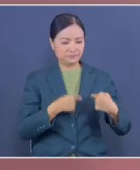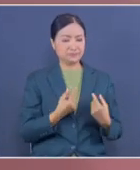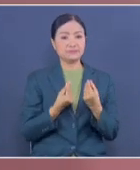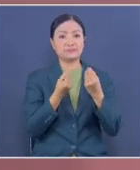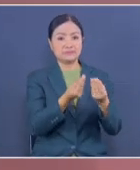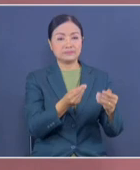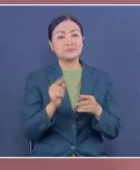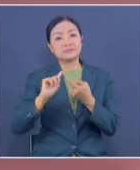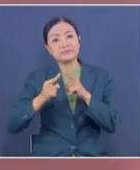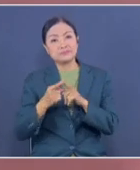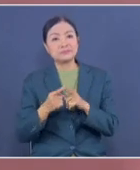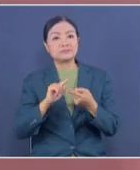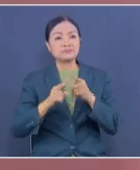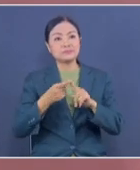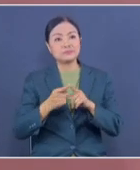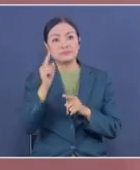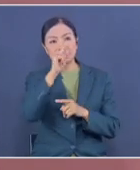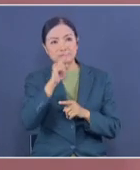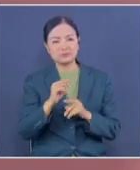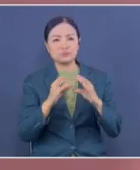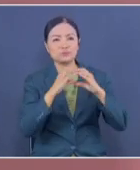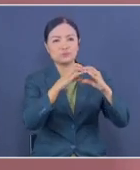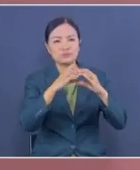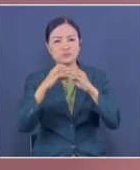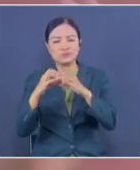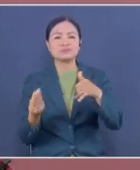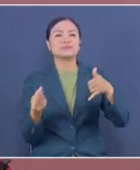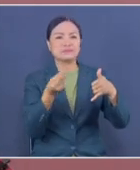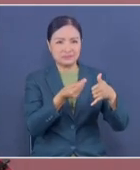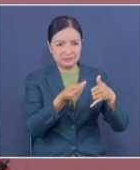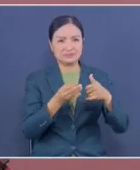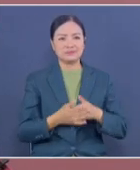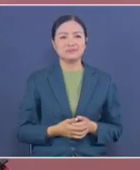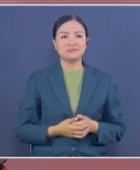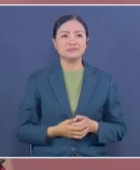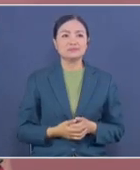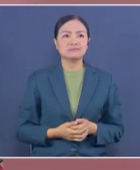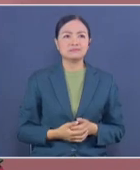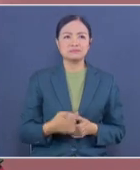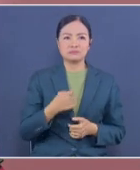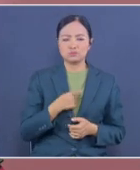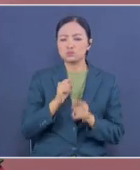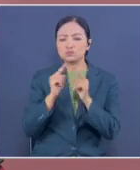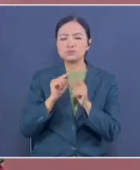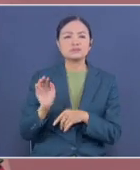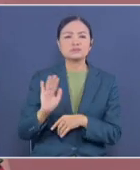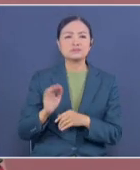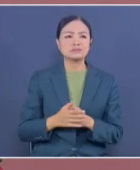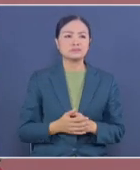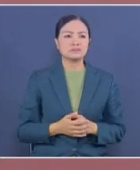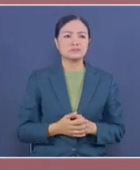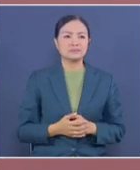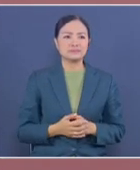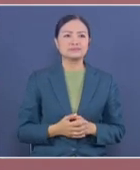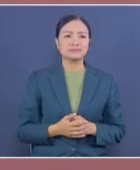ารามาส่งหัวใจใน IG ของเธอกันเพียบเลยแหละค่ะ แมทไม่ค่อยได้คุยกันค่ะแมทไม่ค่อ